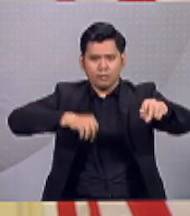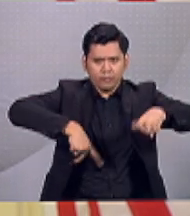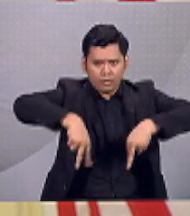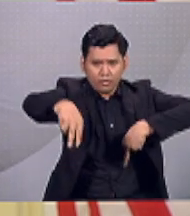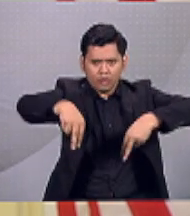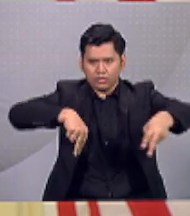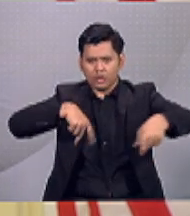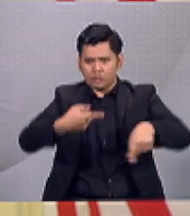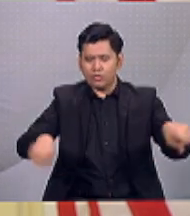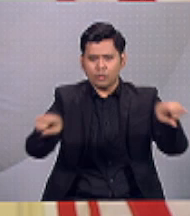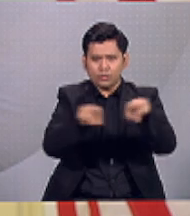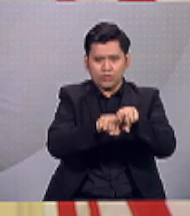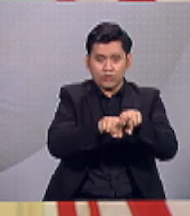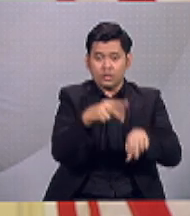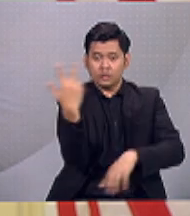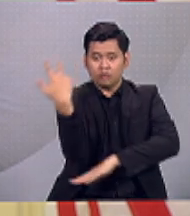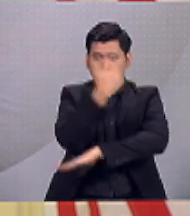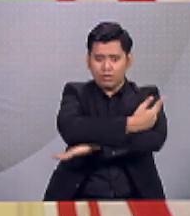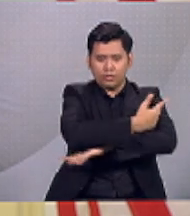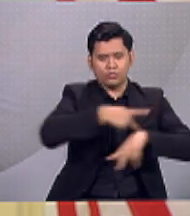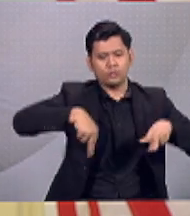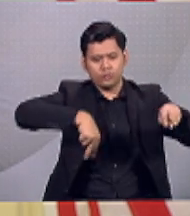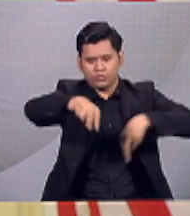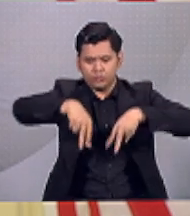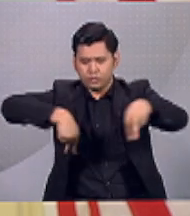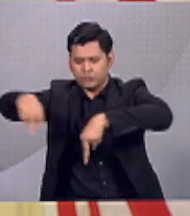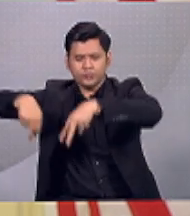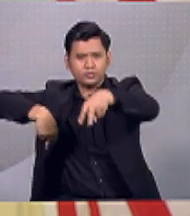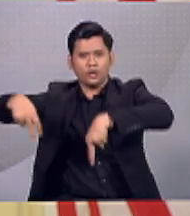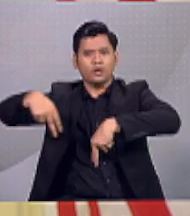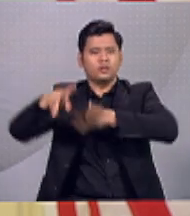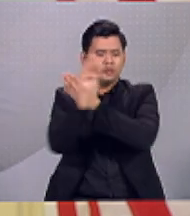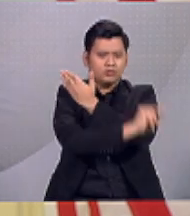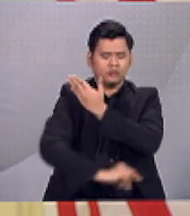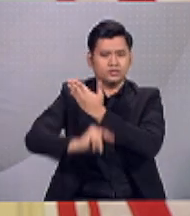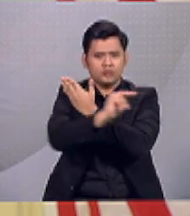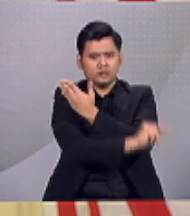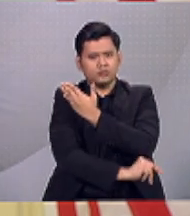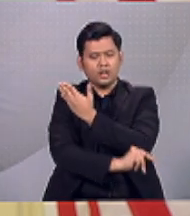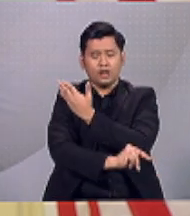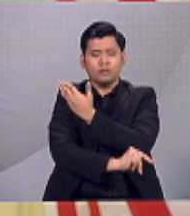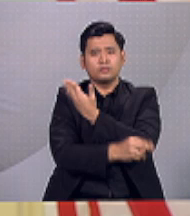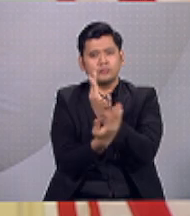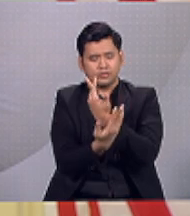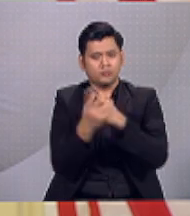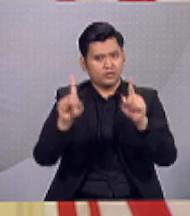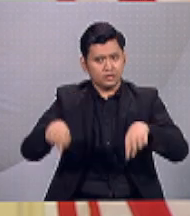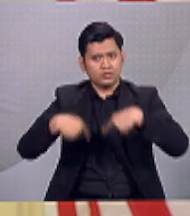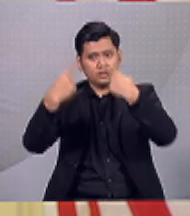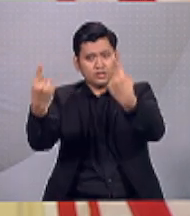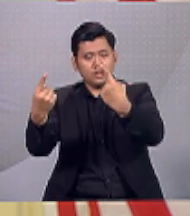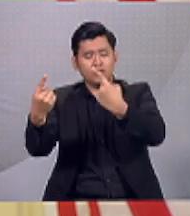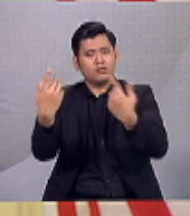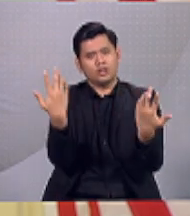masa 3 hari di antara negeri-negeri yang berkaitan ke Kuala Lumpur. Tapi sekarang